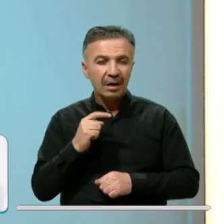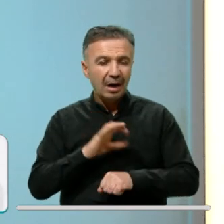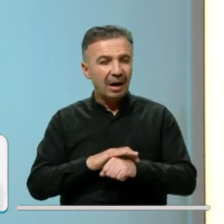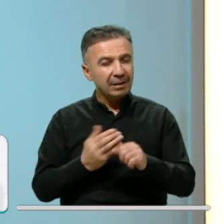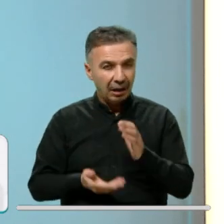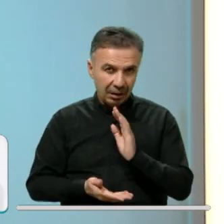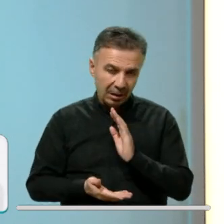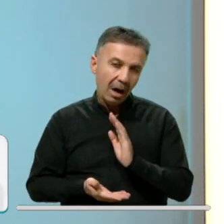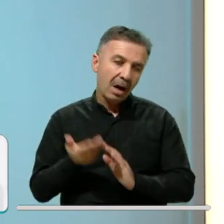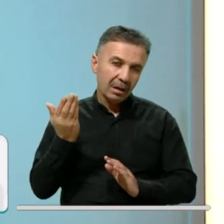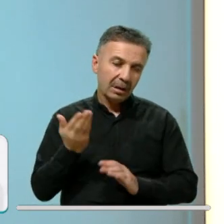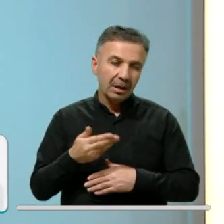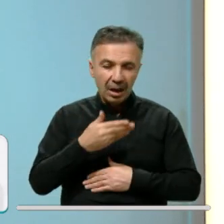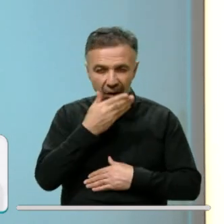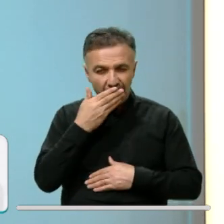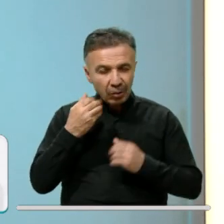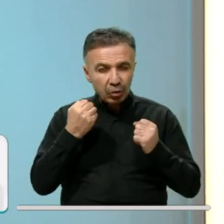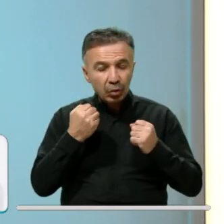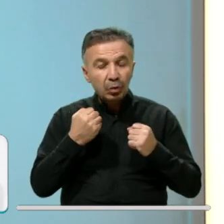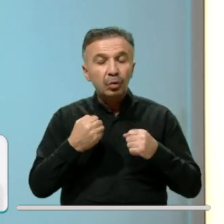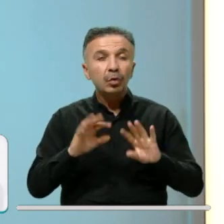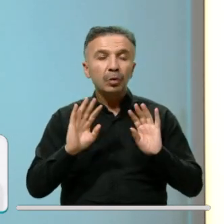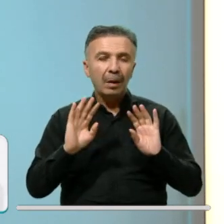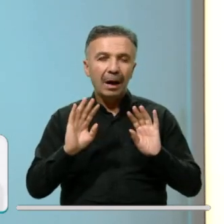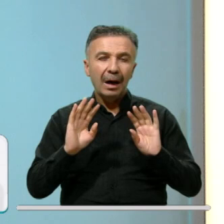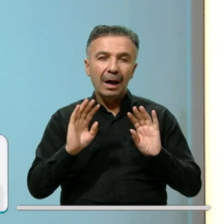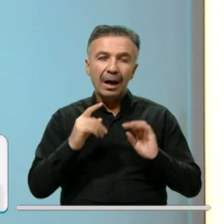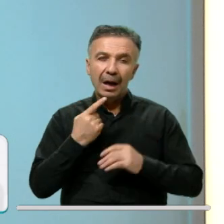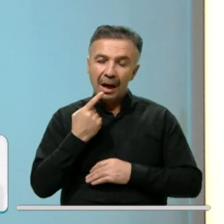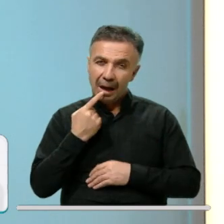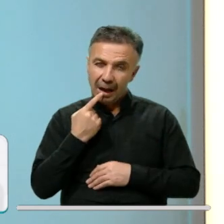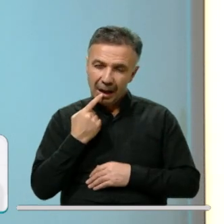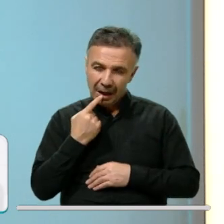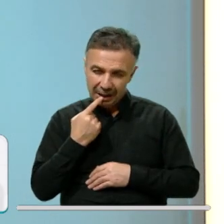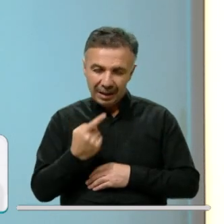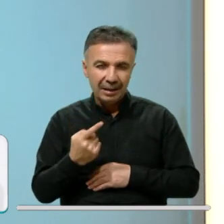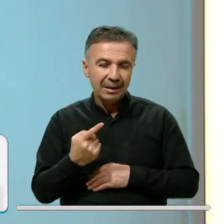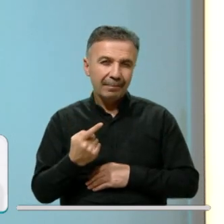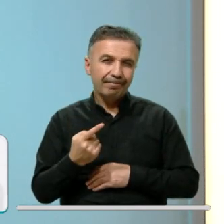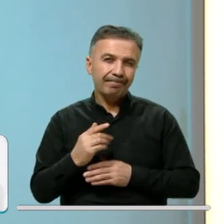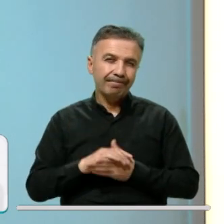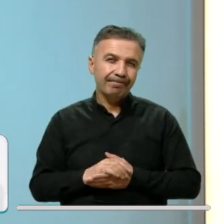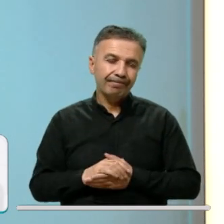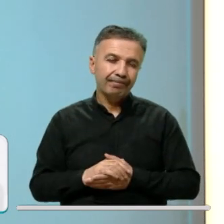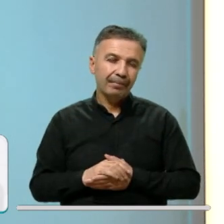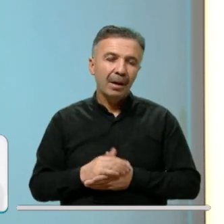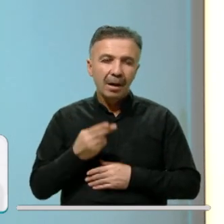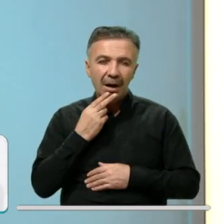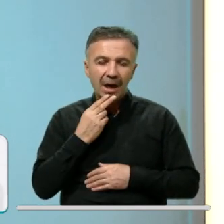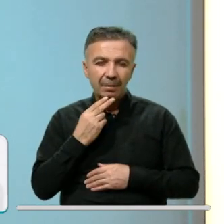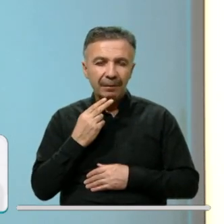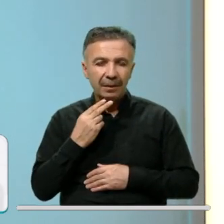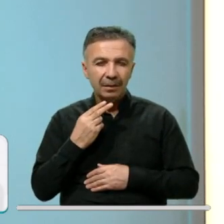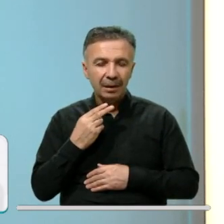senin oruç tutman sakıncalıdır diye böyle emin, güvenilir bir doktor bunu söylüyorsa, hanımefendi